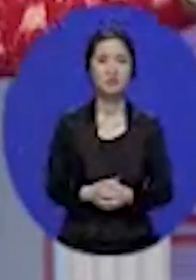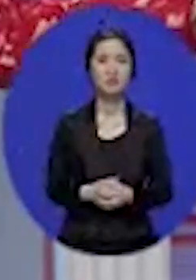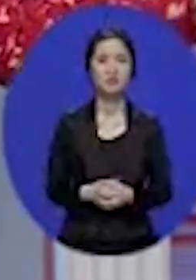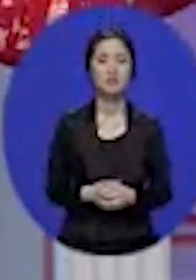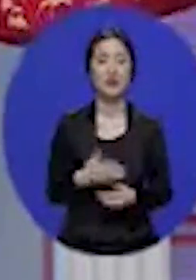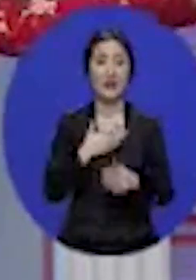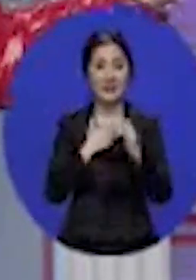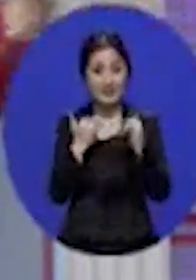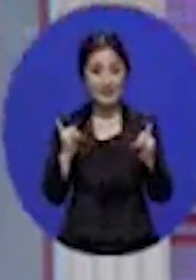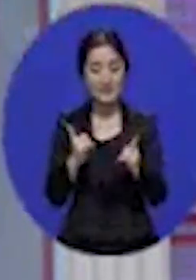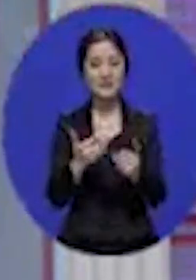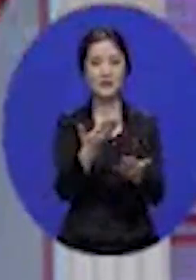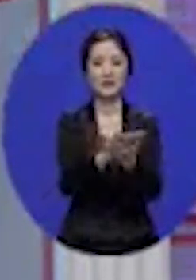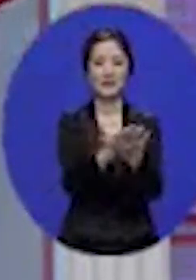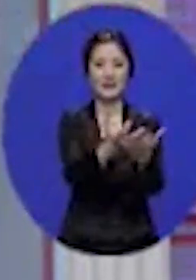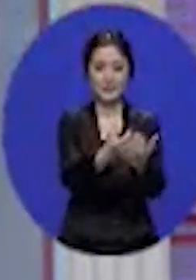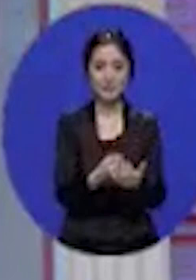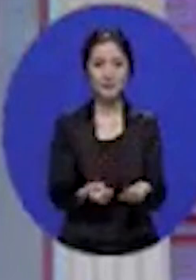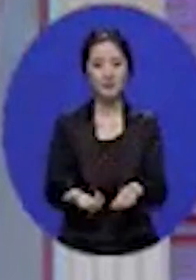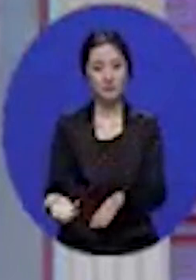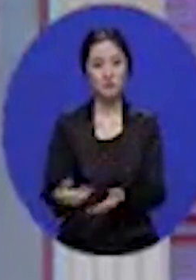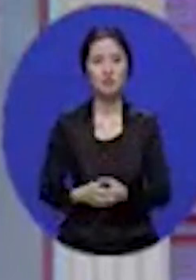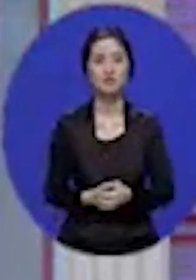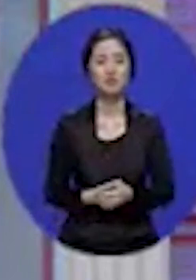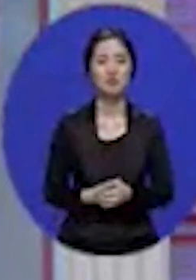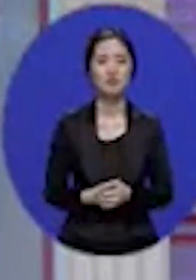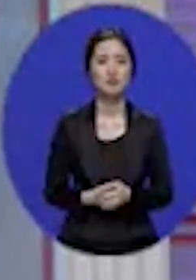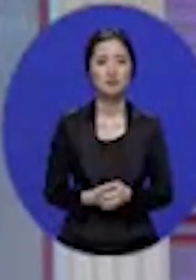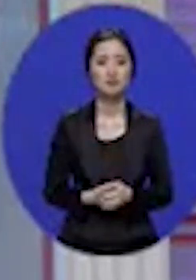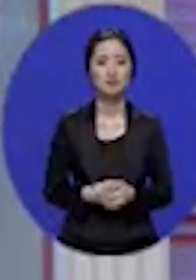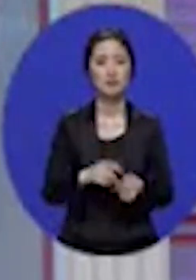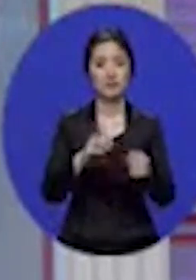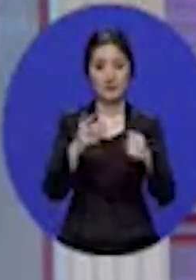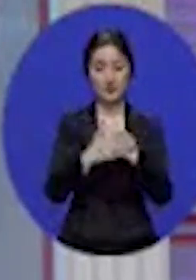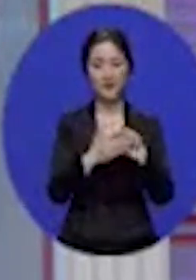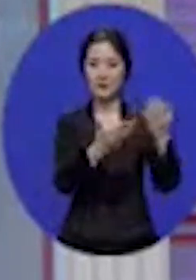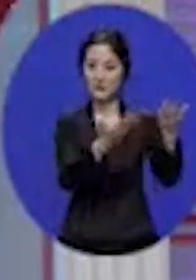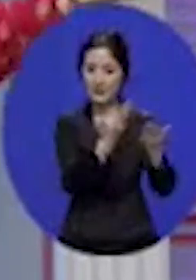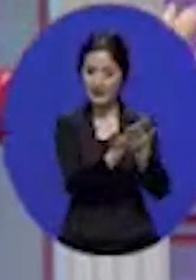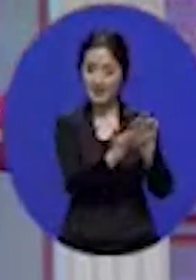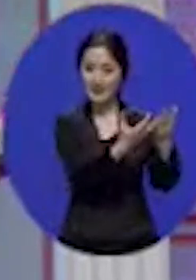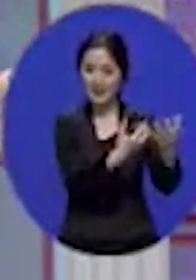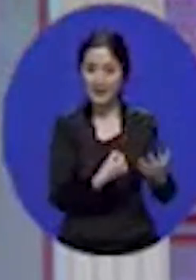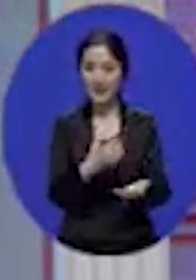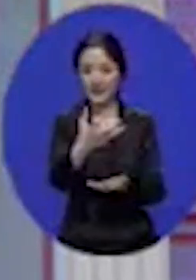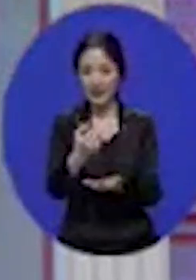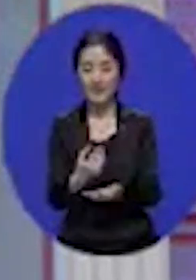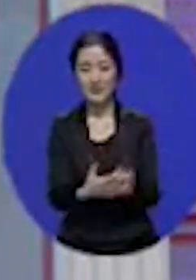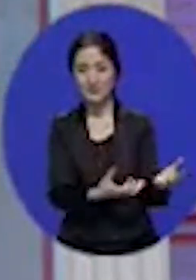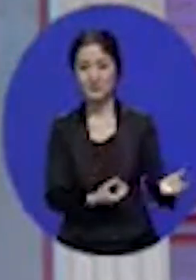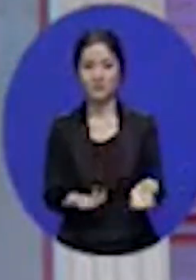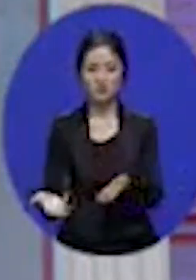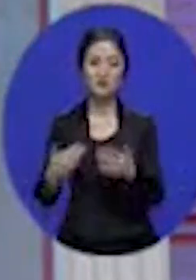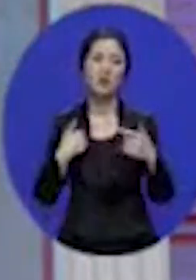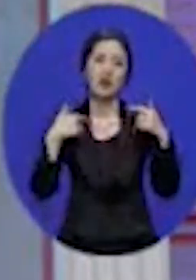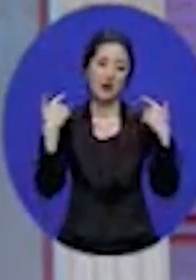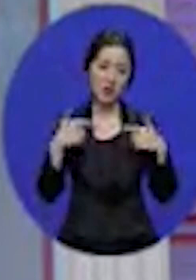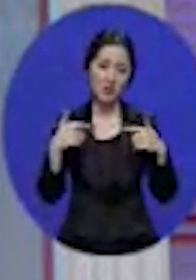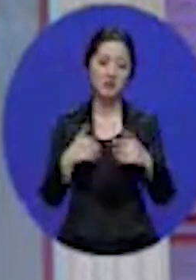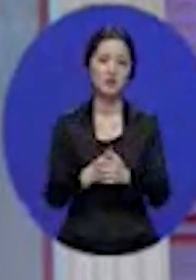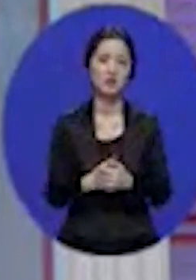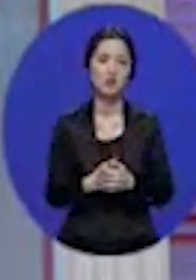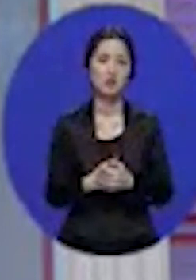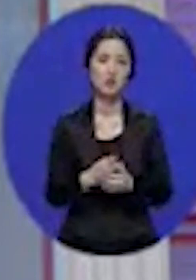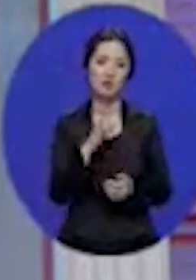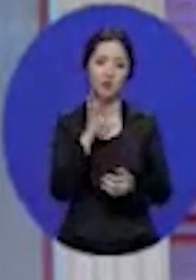아는 사람한테 그 얻어다가 예, 그런 거 다 이렇게 물려받아서 뭐 친척들 다른 아나운서들 뭐 친구들 거 물려받아서 애들 거 키우고